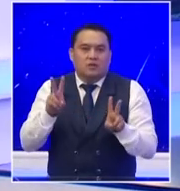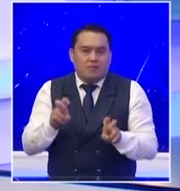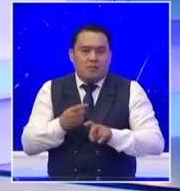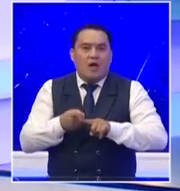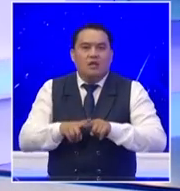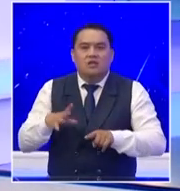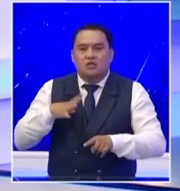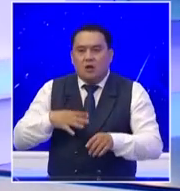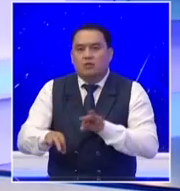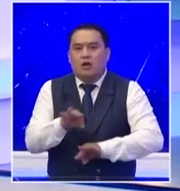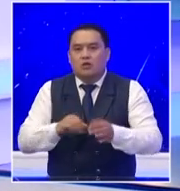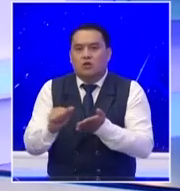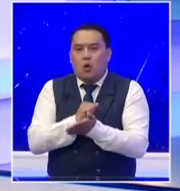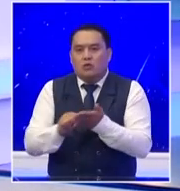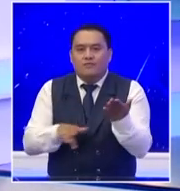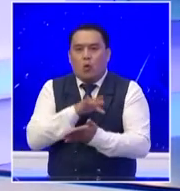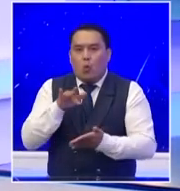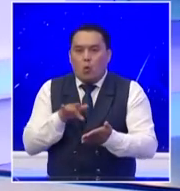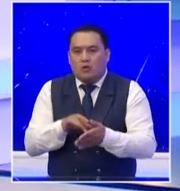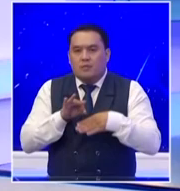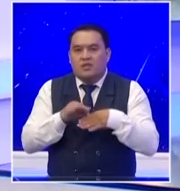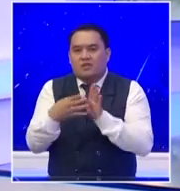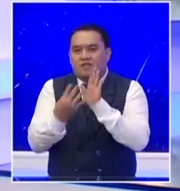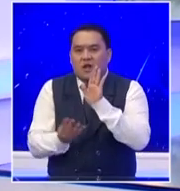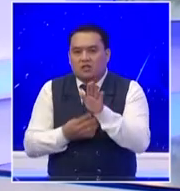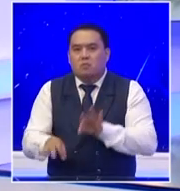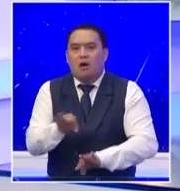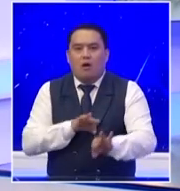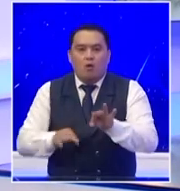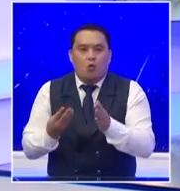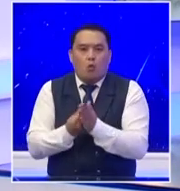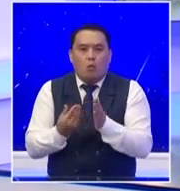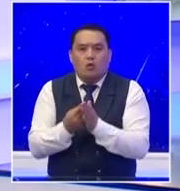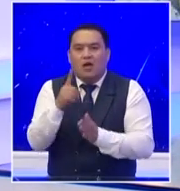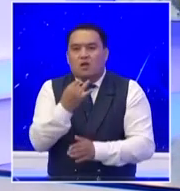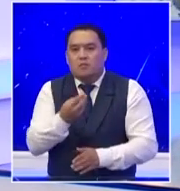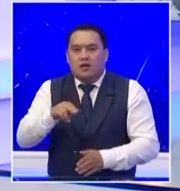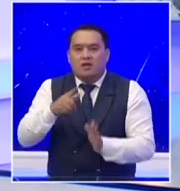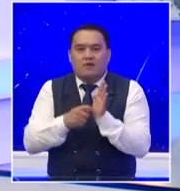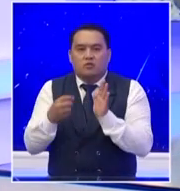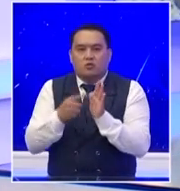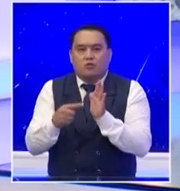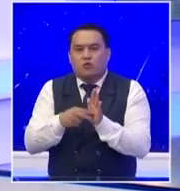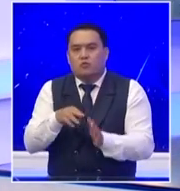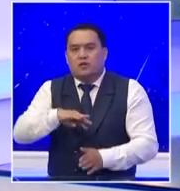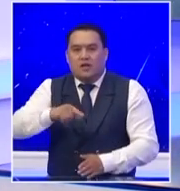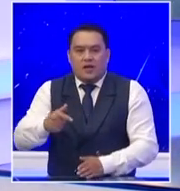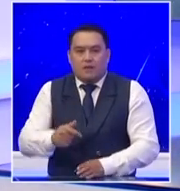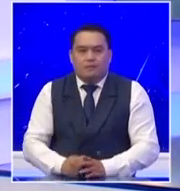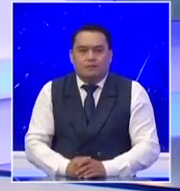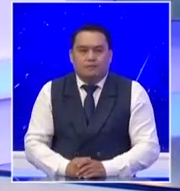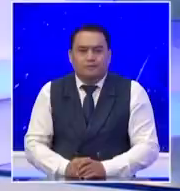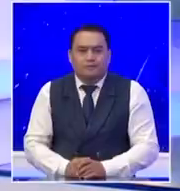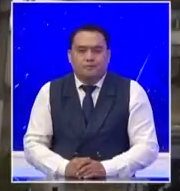занятости». Всего по ДКЗ в Моногороде реализуется 19 проектов на общую сумму в 1 миллиард 740 миллионов тенге.